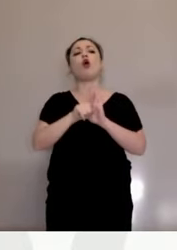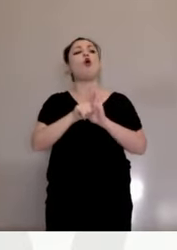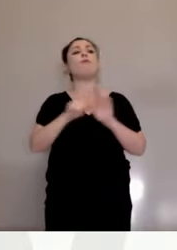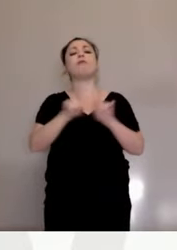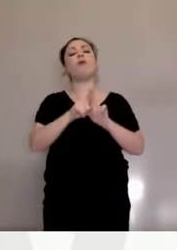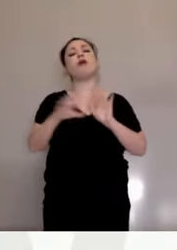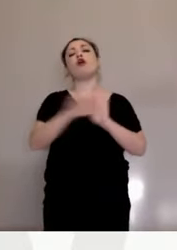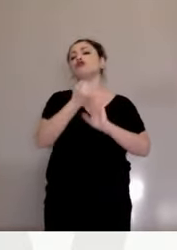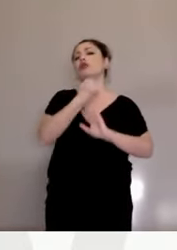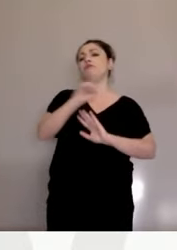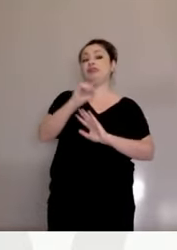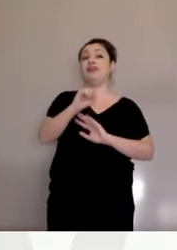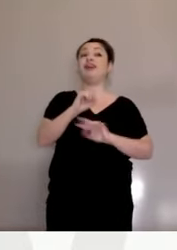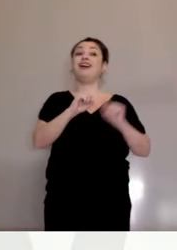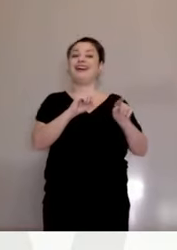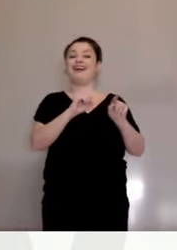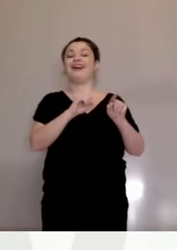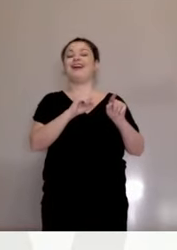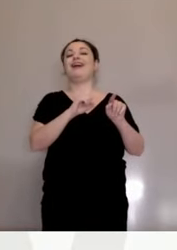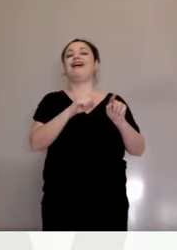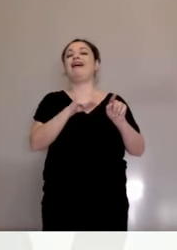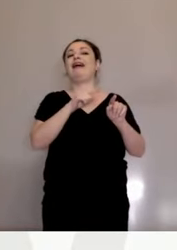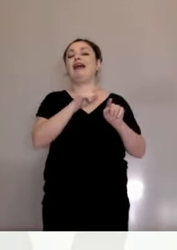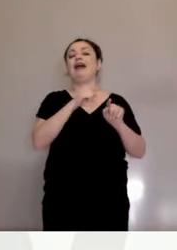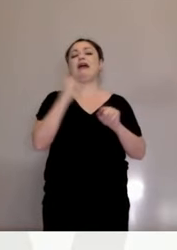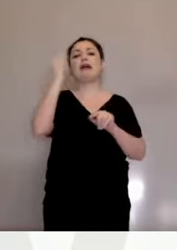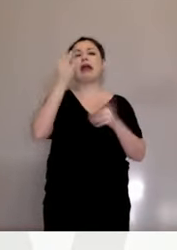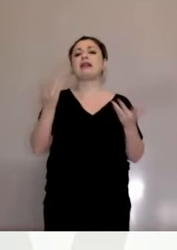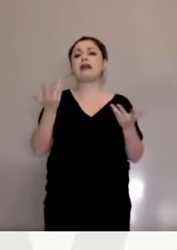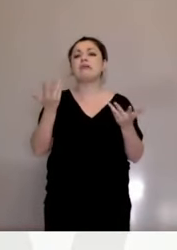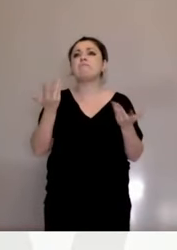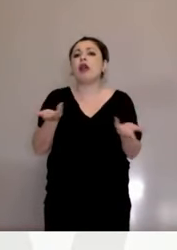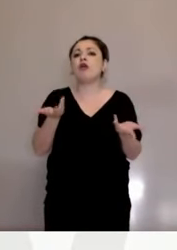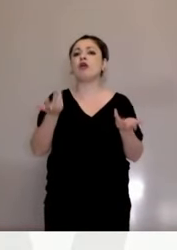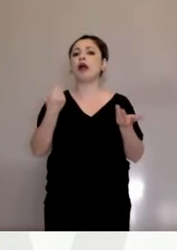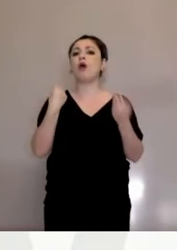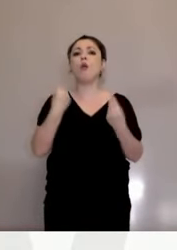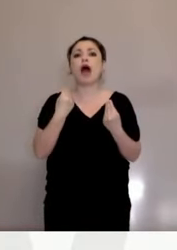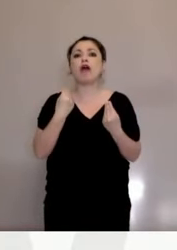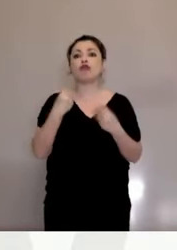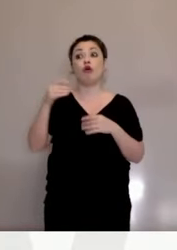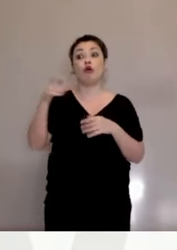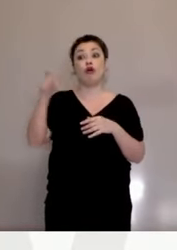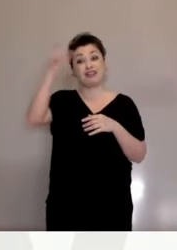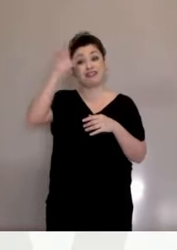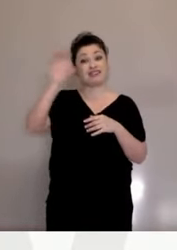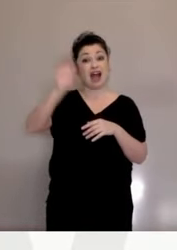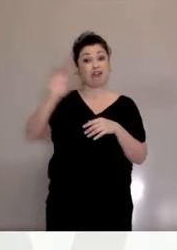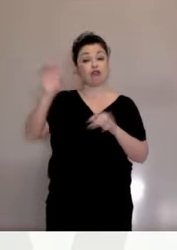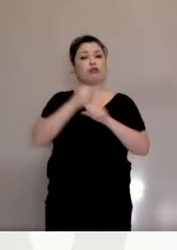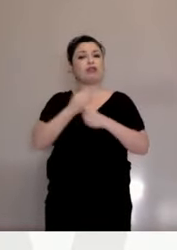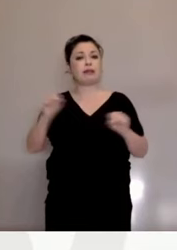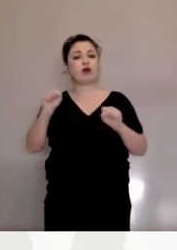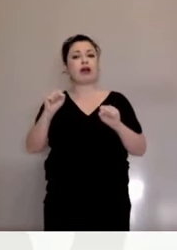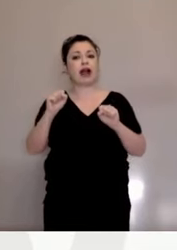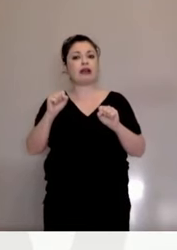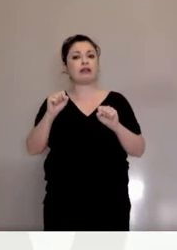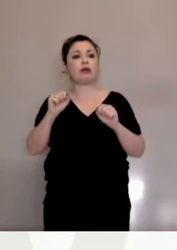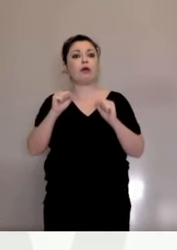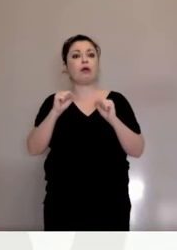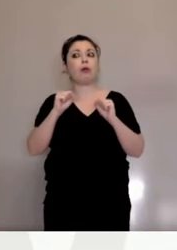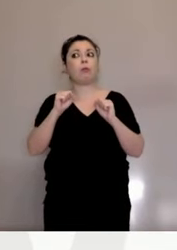chiede: quando uno stato democratico può arrogarsi